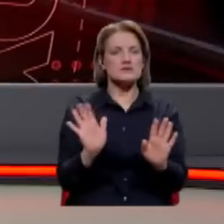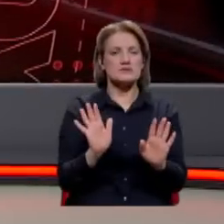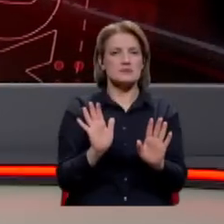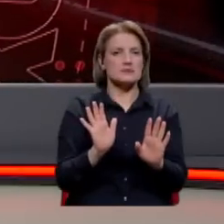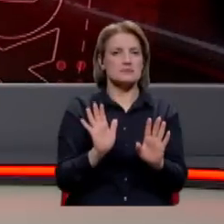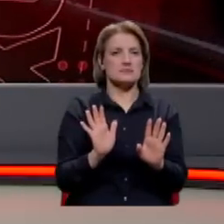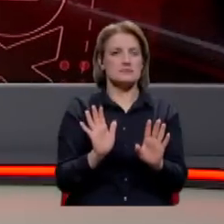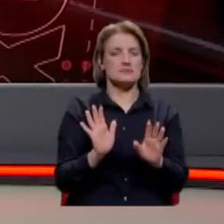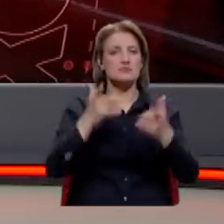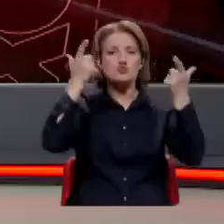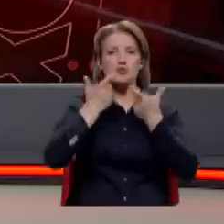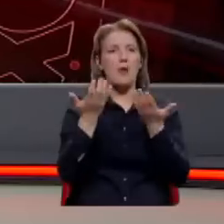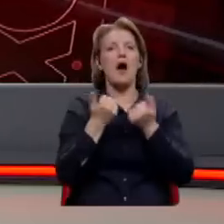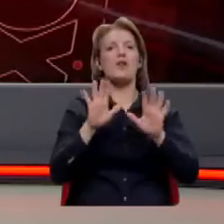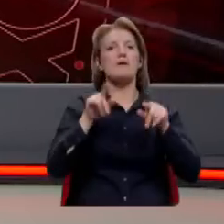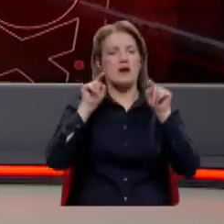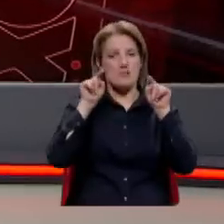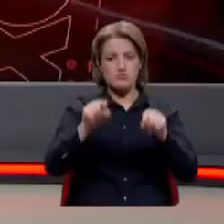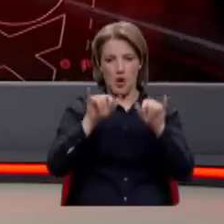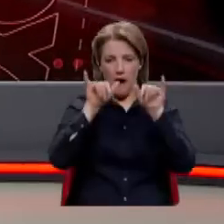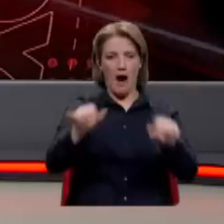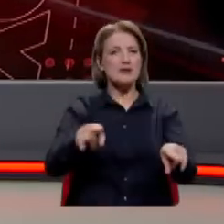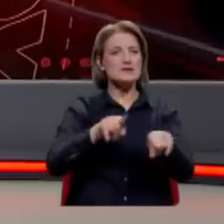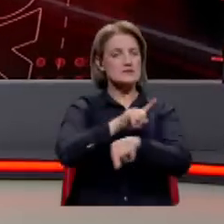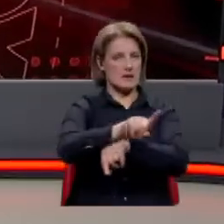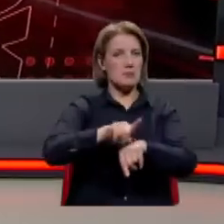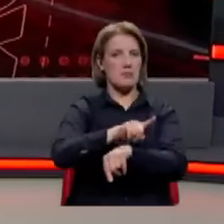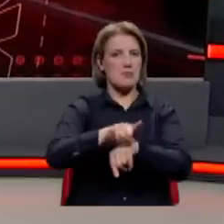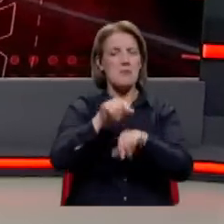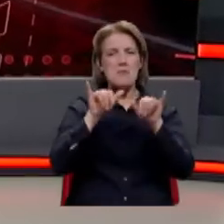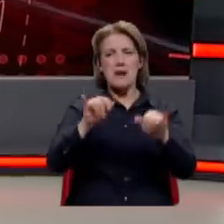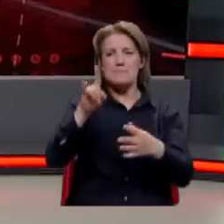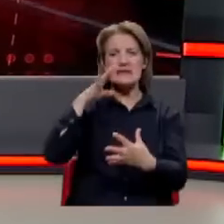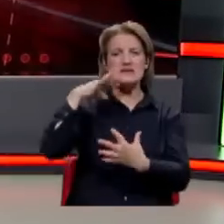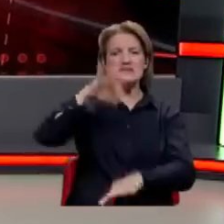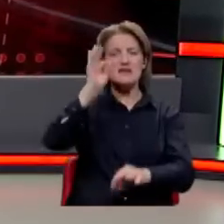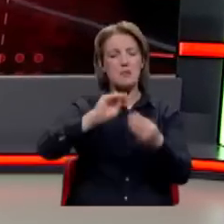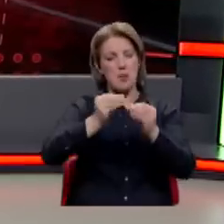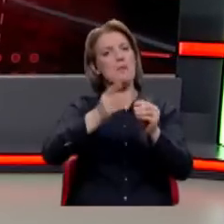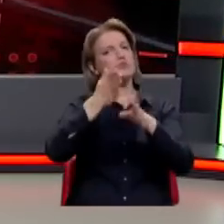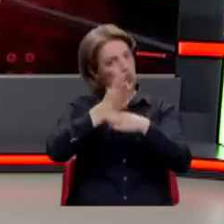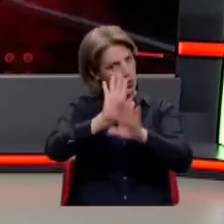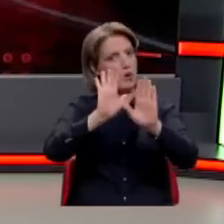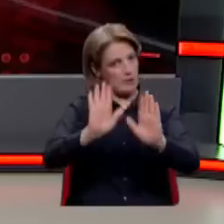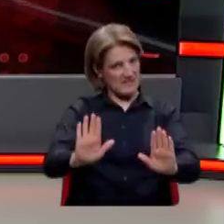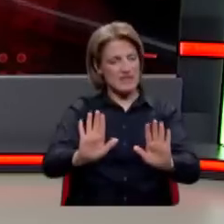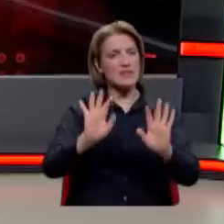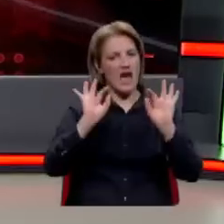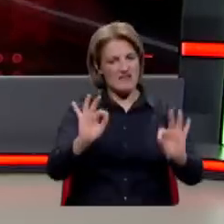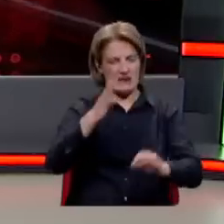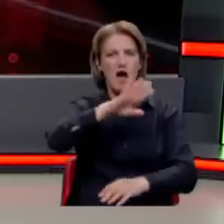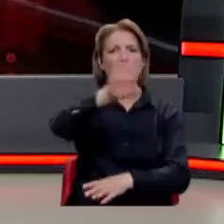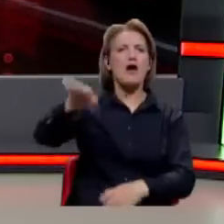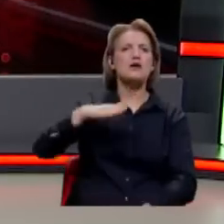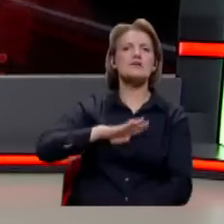sadece. Yani bu aynı zamanda bir insanlık meselesi, doğru. Zaten